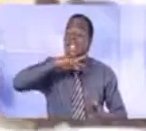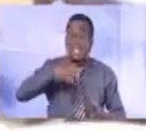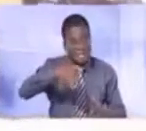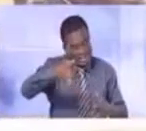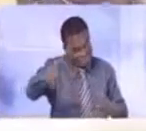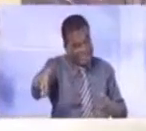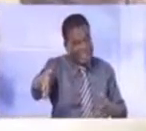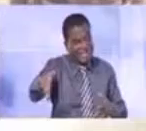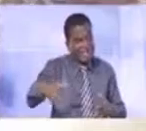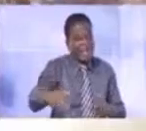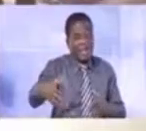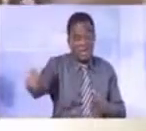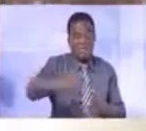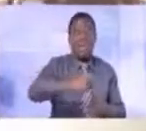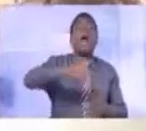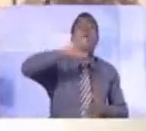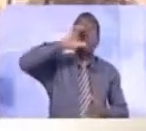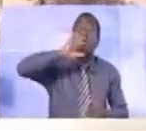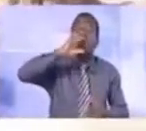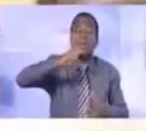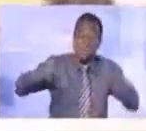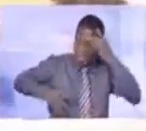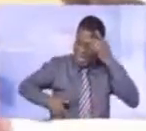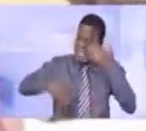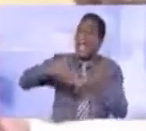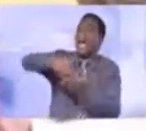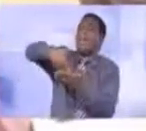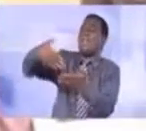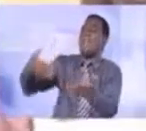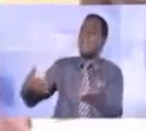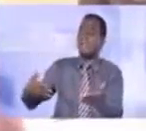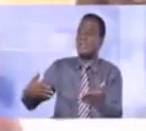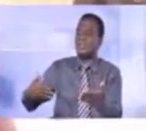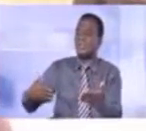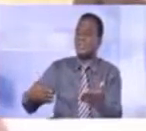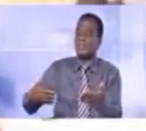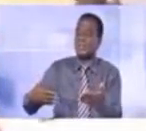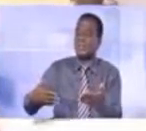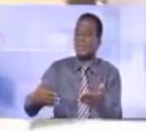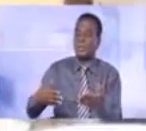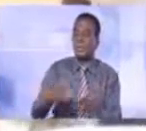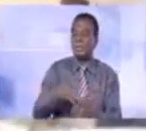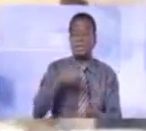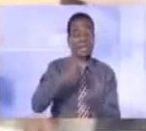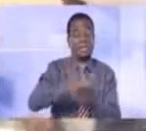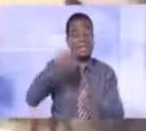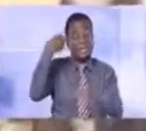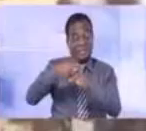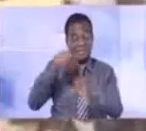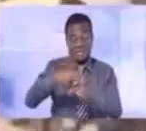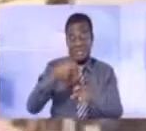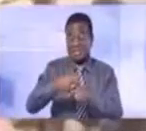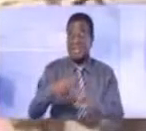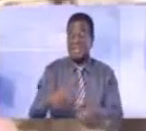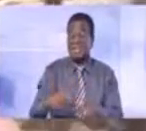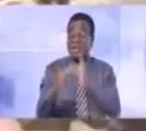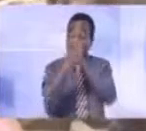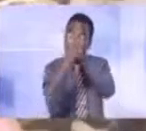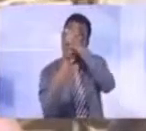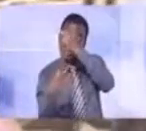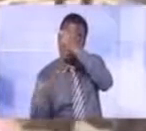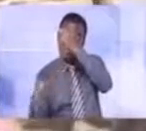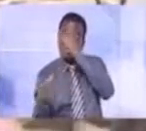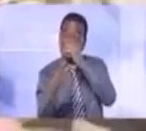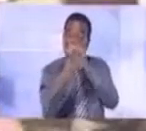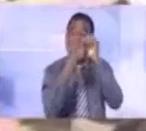dans le marigot que vous avez dépassé qu'on se ravitaillait. Et là, la diarrhée, la